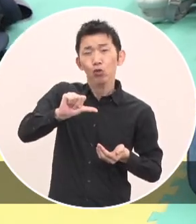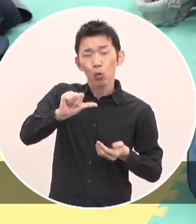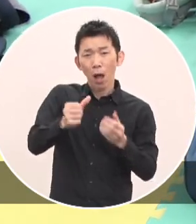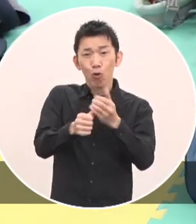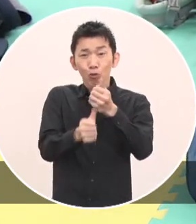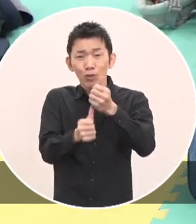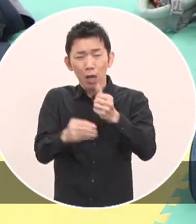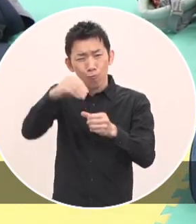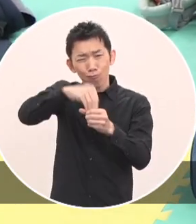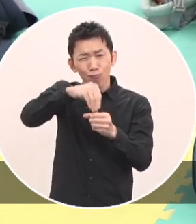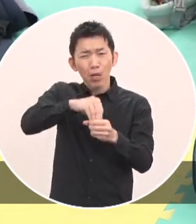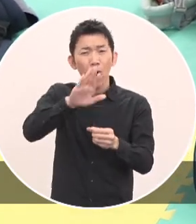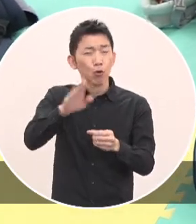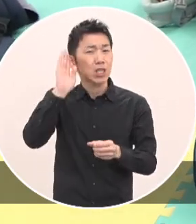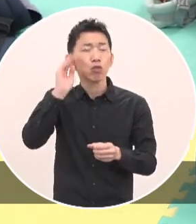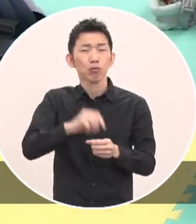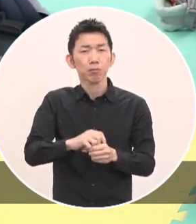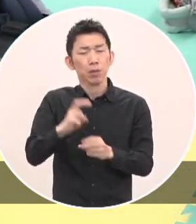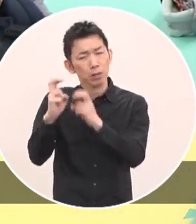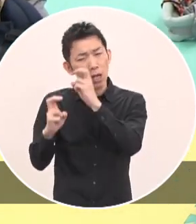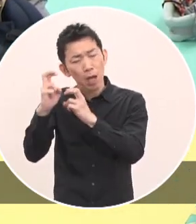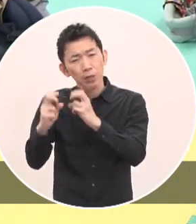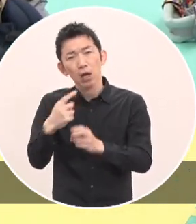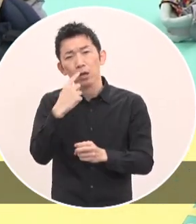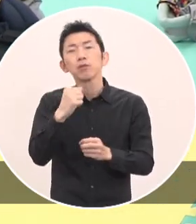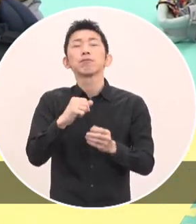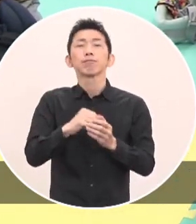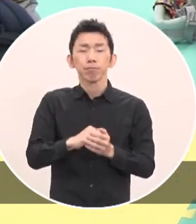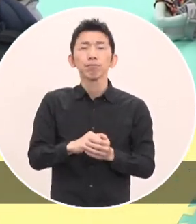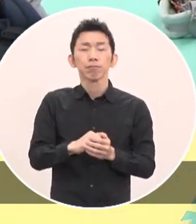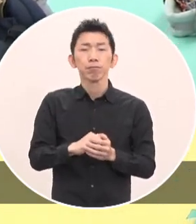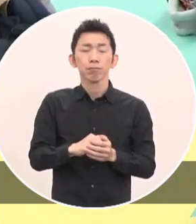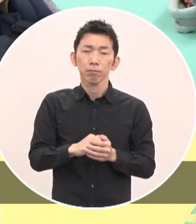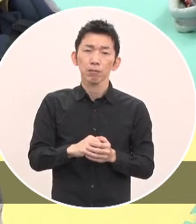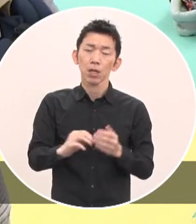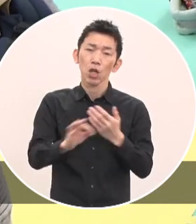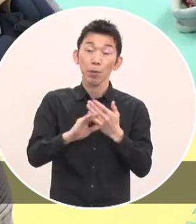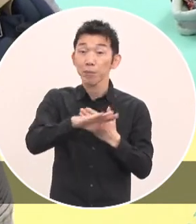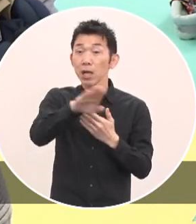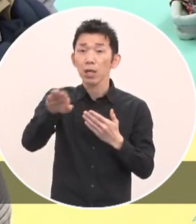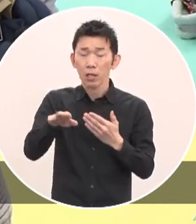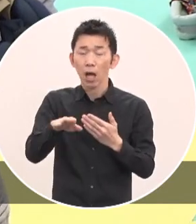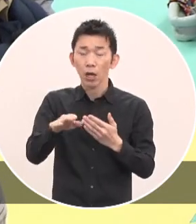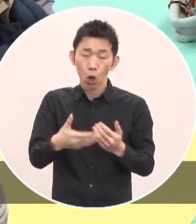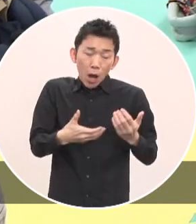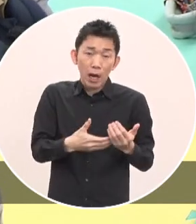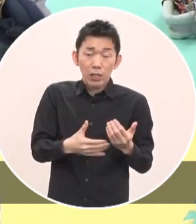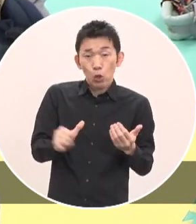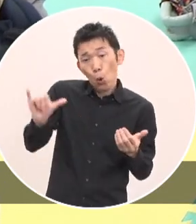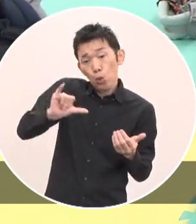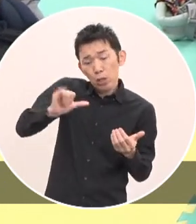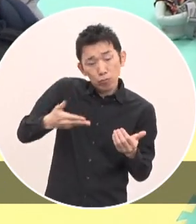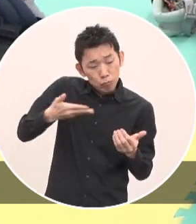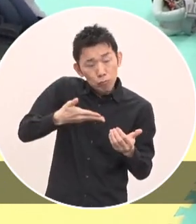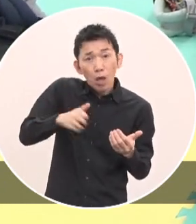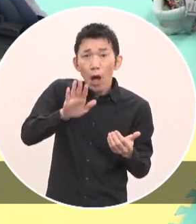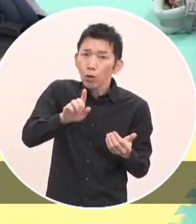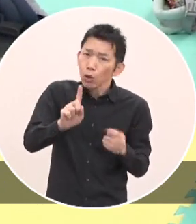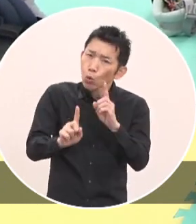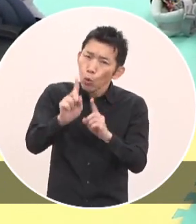ないhs お願いましょうと思いますなんか見たいんというベビーお茶とか出します